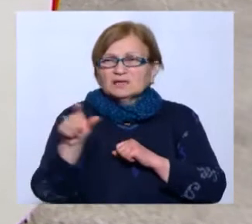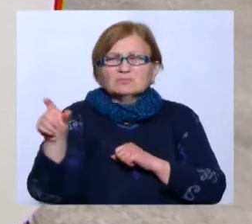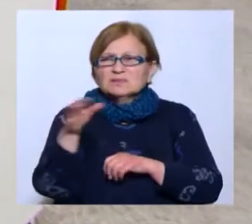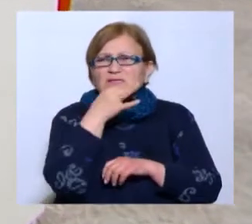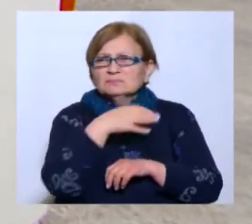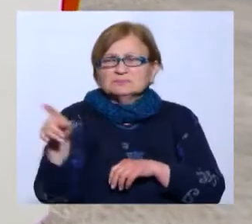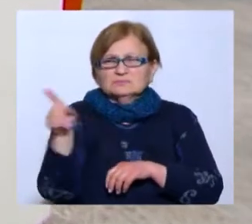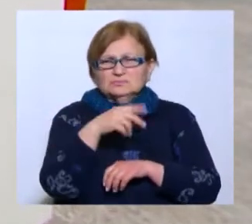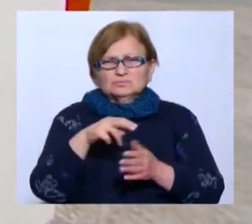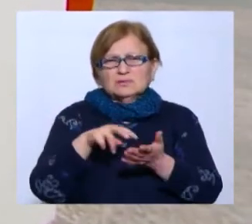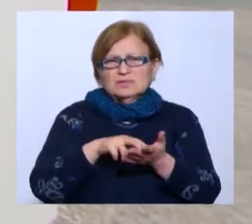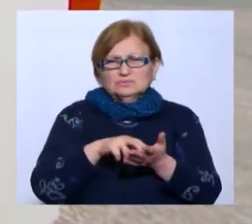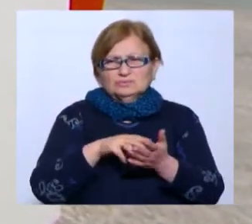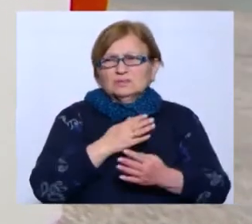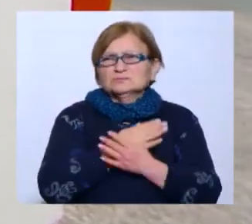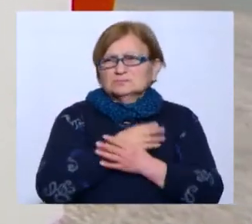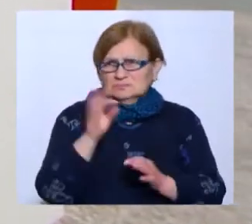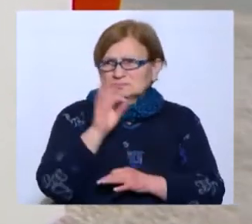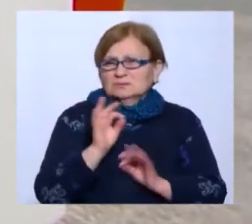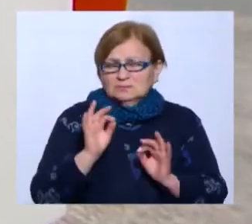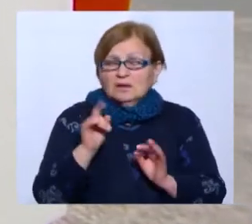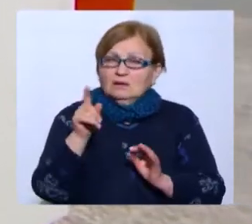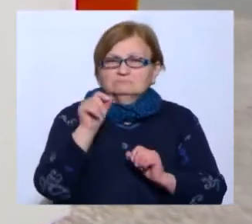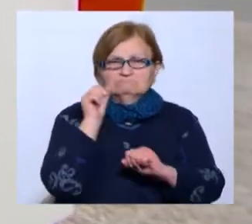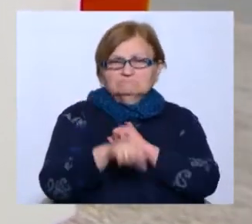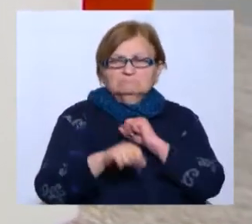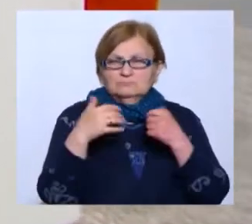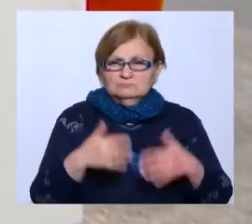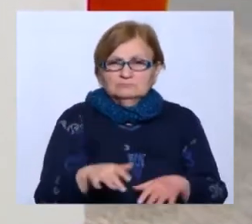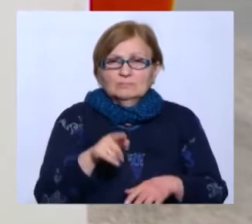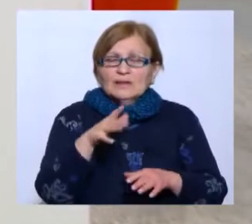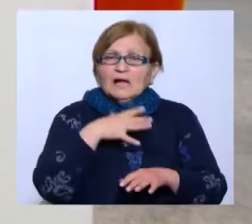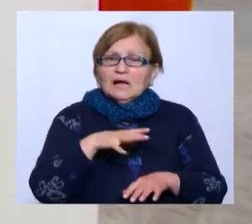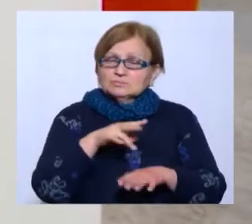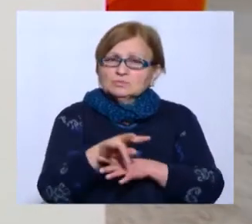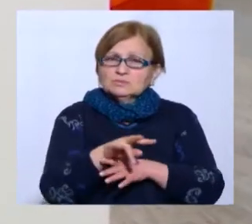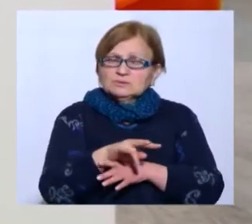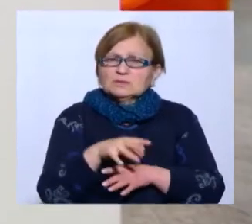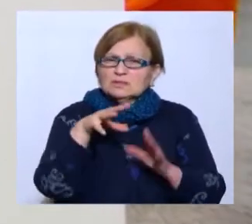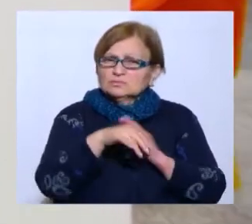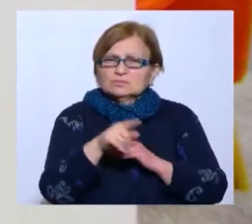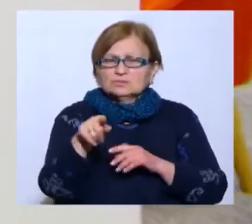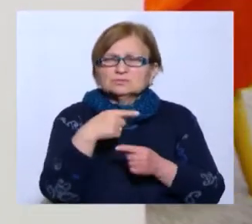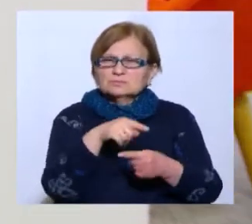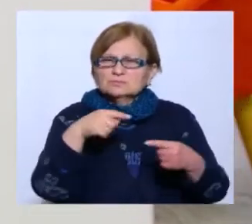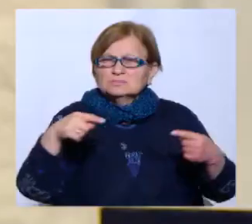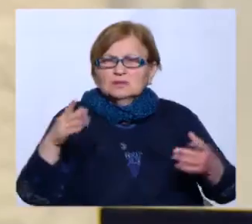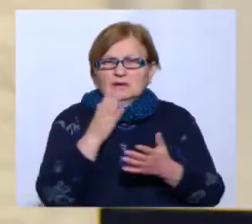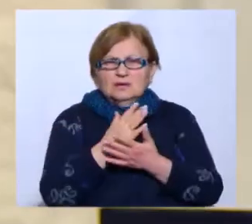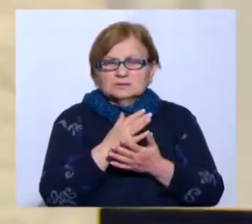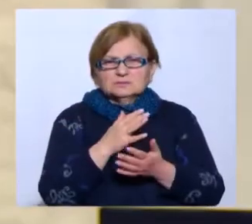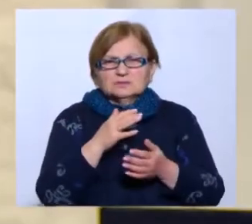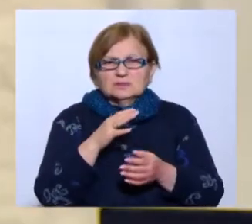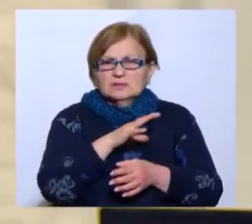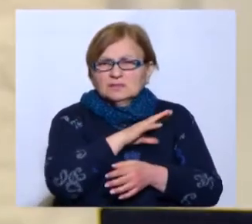შიში სიკვდილისა. ეს თემა ქართულ ლიტერატურაში ძალიან ფართოდ არის განხილული. ამას